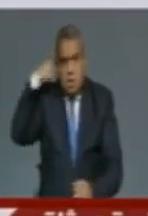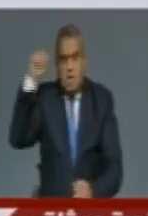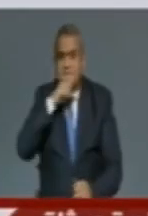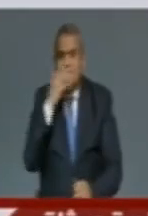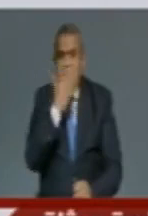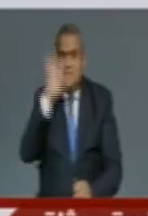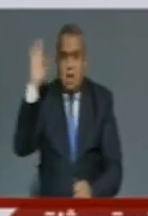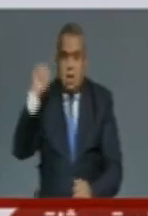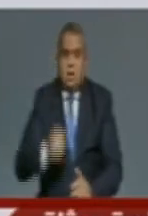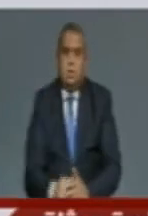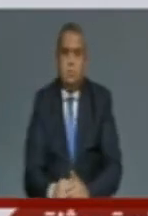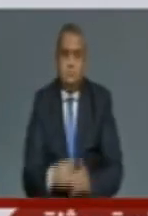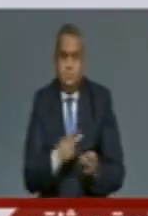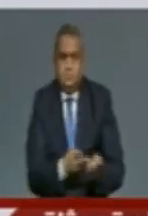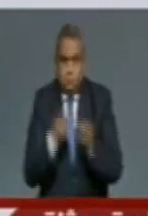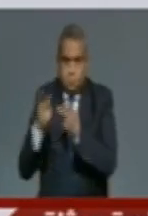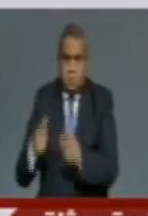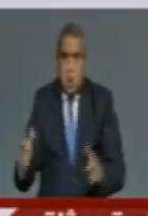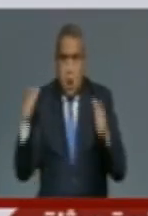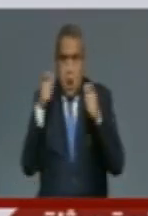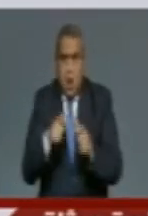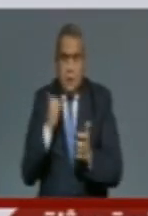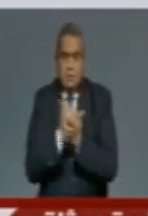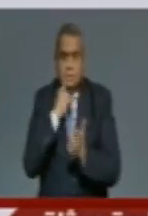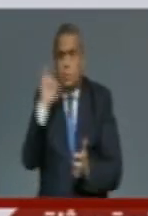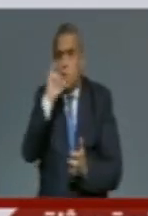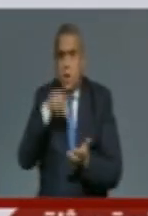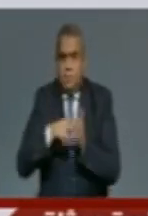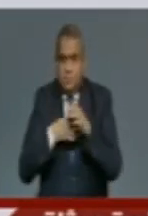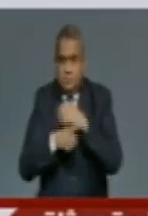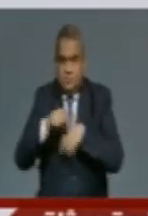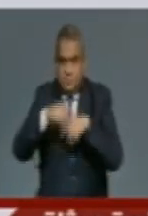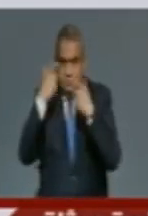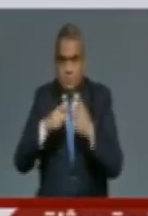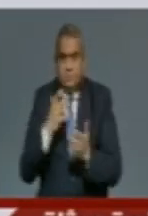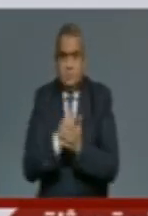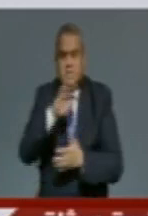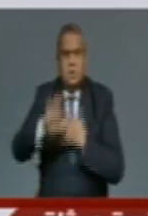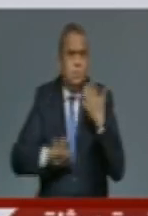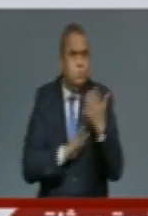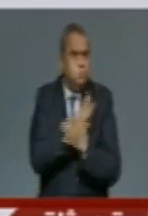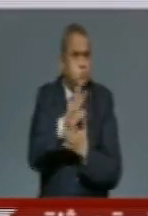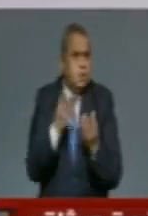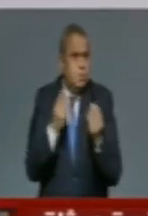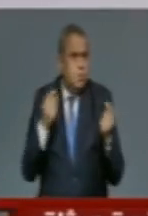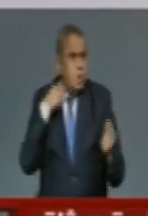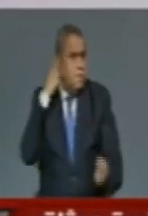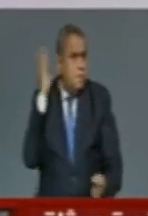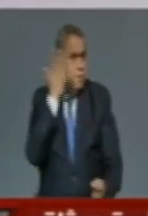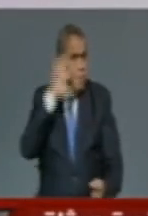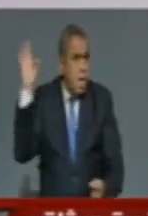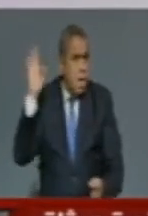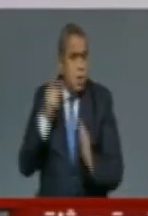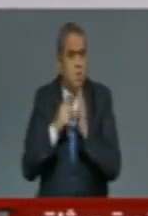أنه استضافة هذا المؤتمر المهم في وسط هذه الأزمة أو الأزمات المتعاقبة التي مرت